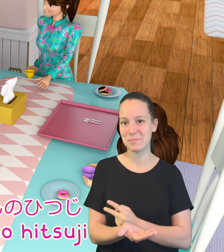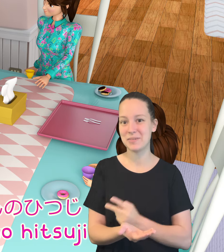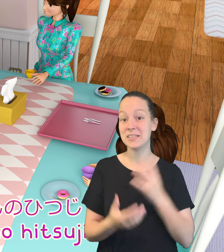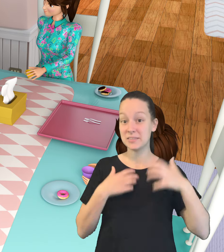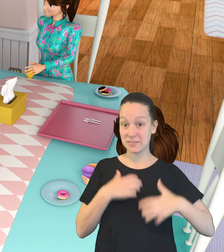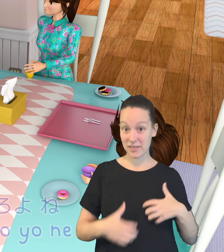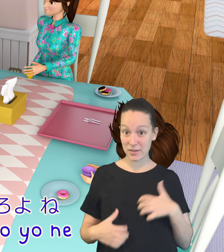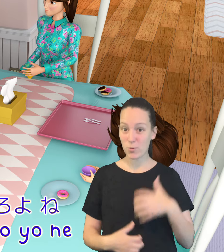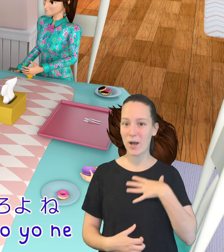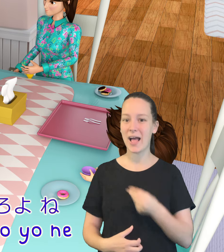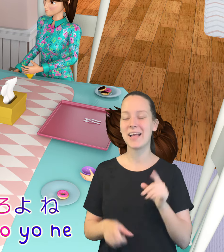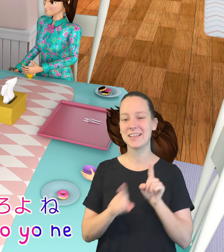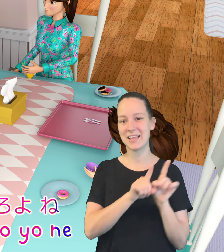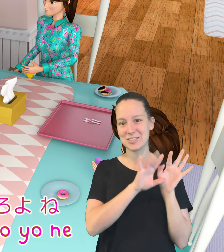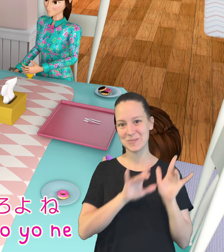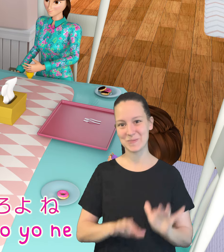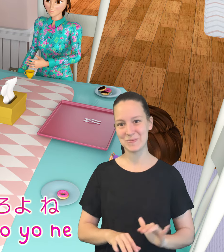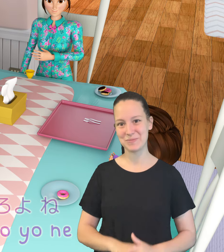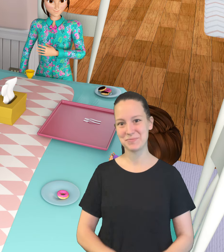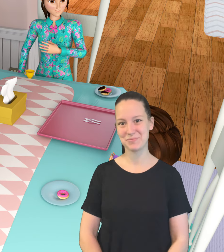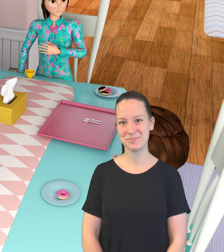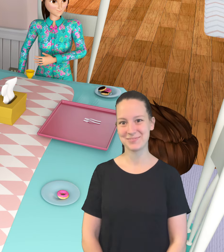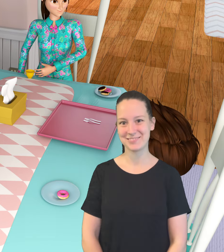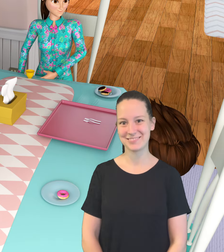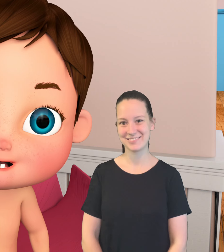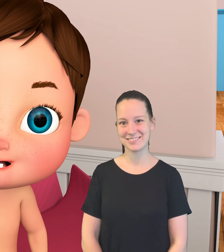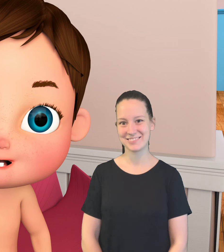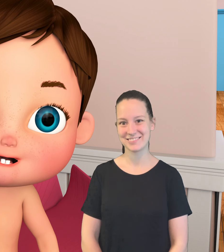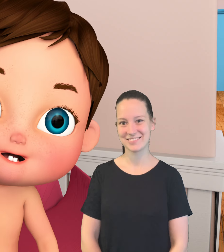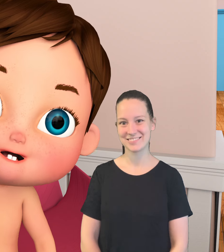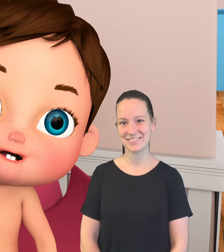の羊真白よね